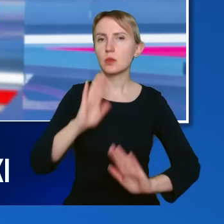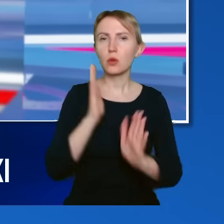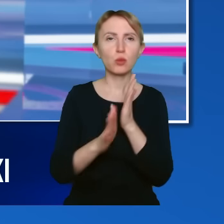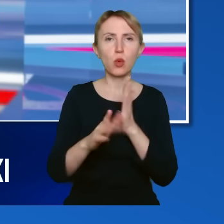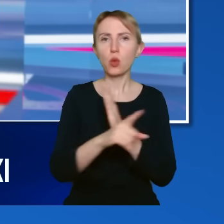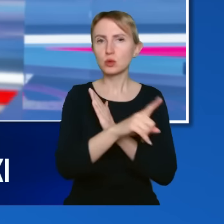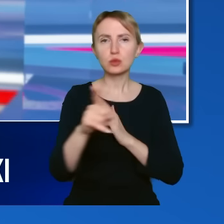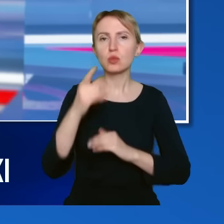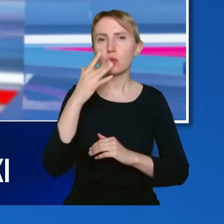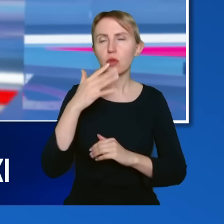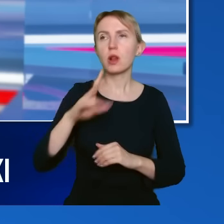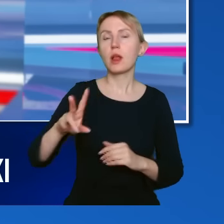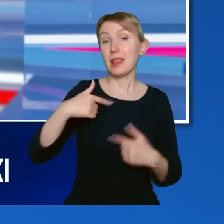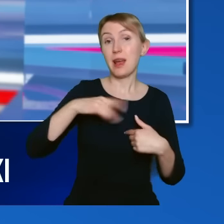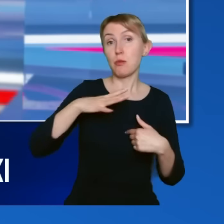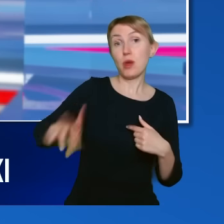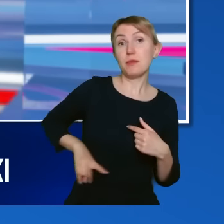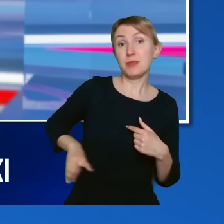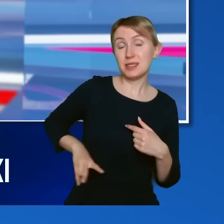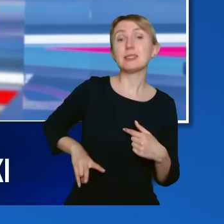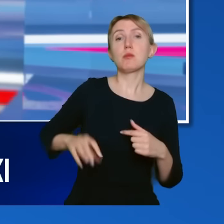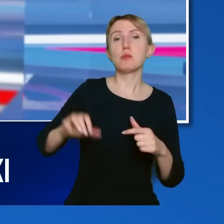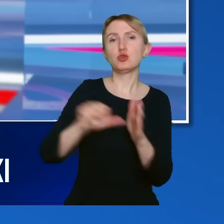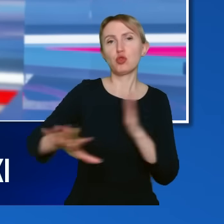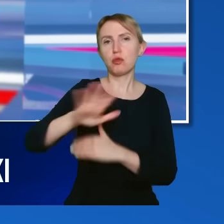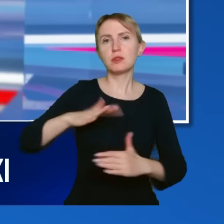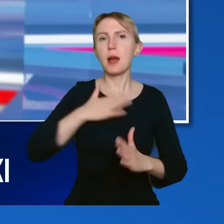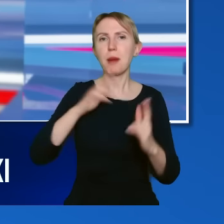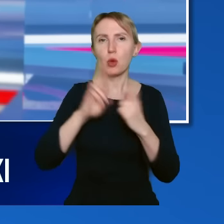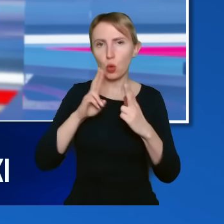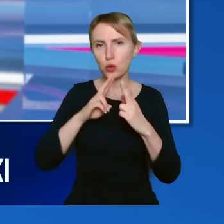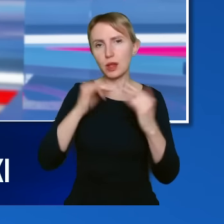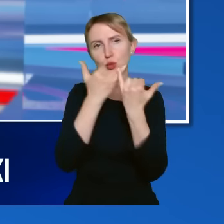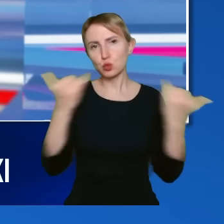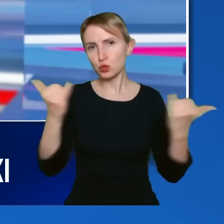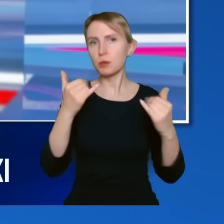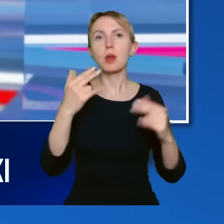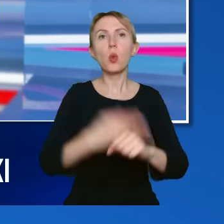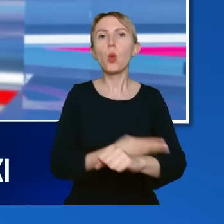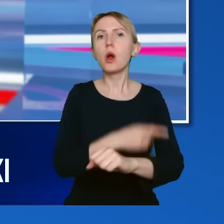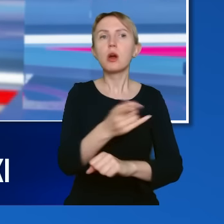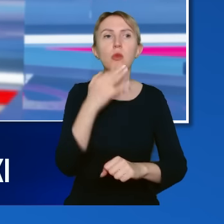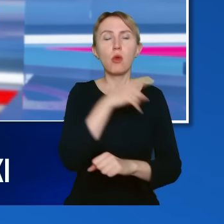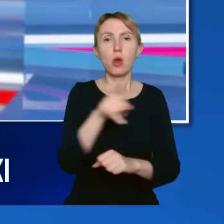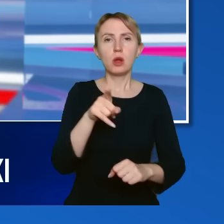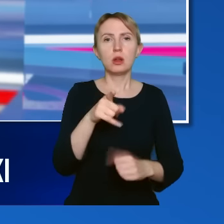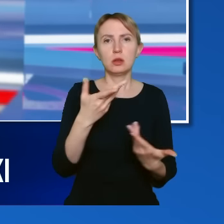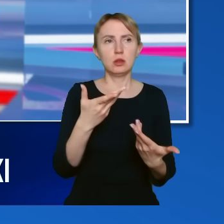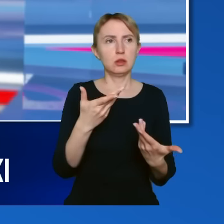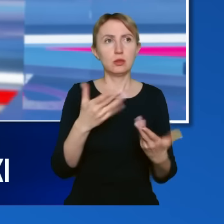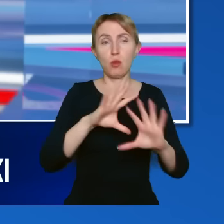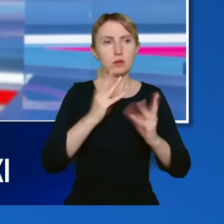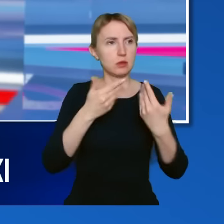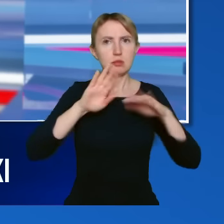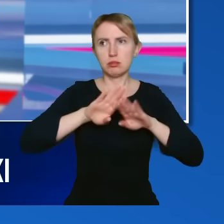przecież byłem ministrem środowiska, więc mam bieżący kontakt z dużą częścią różnych urzędników, że tam są odsunięci od wszystkiego i po prostu